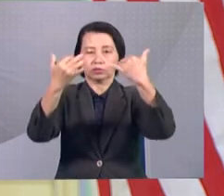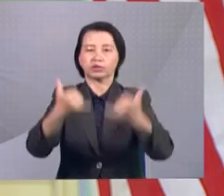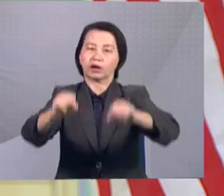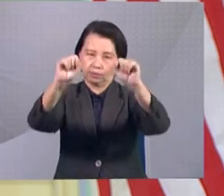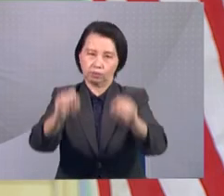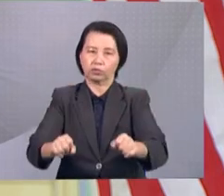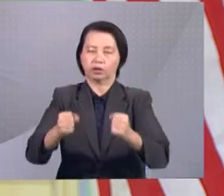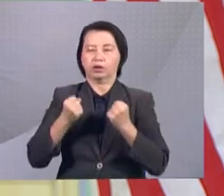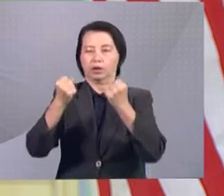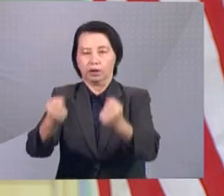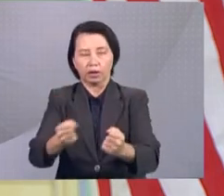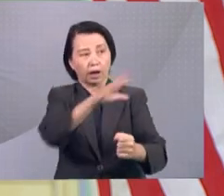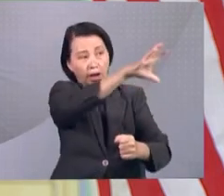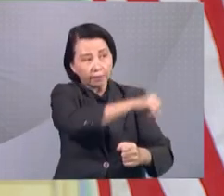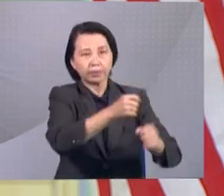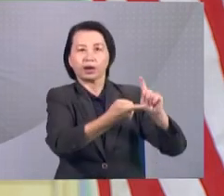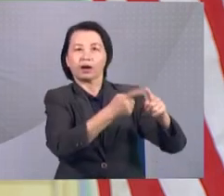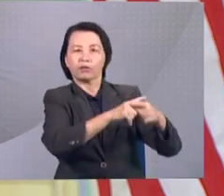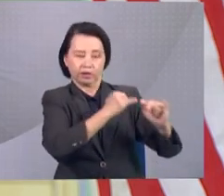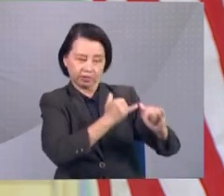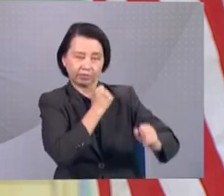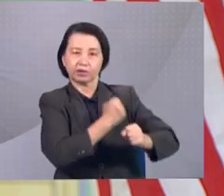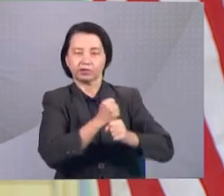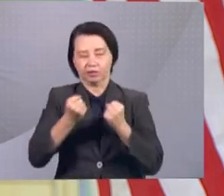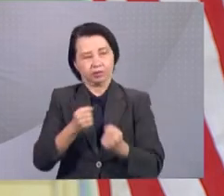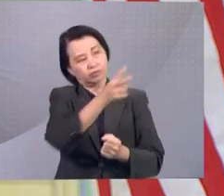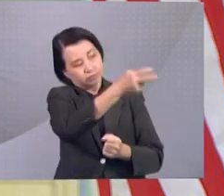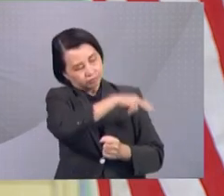penumpang penumpang lain untuk menaiki kendaraan mereka